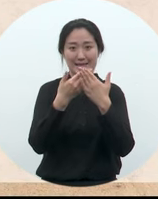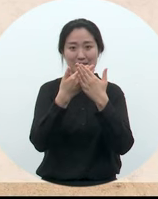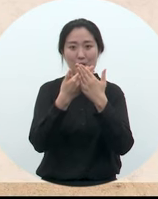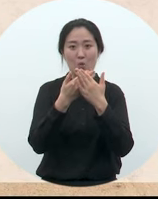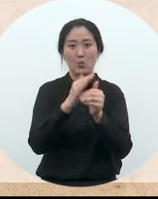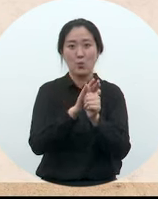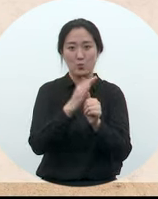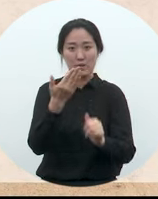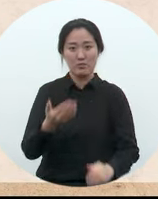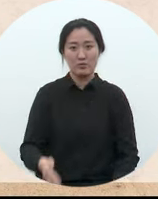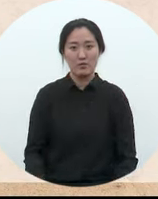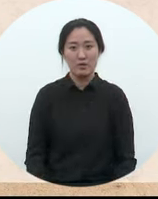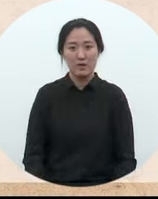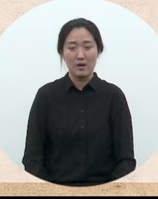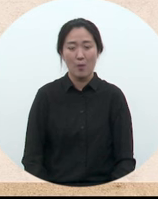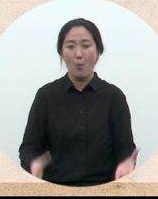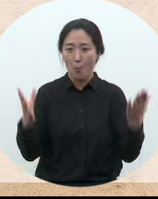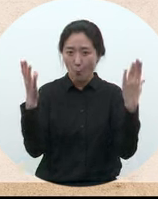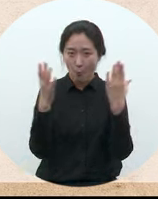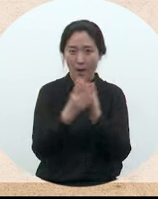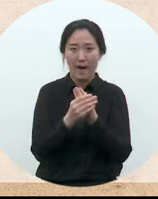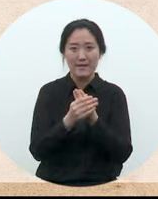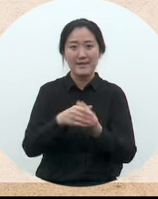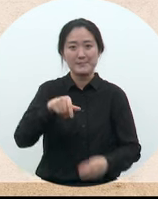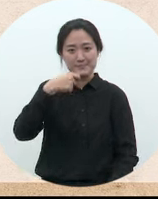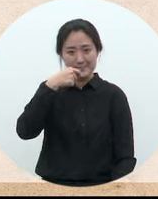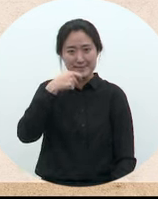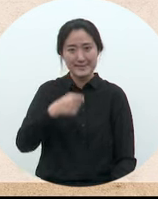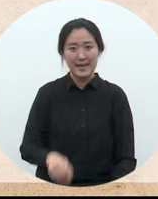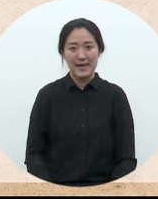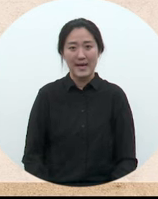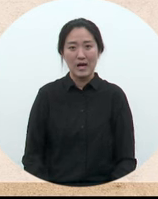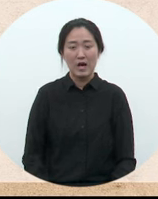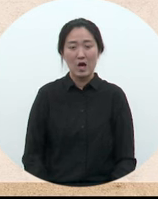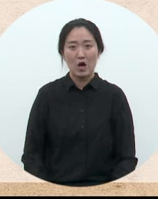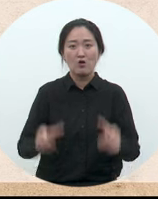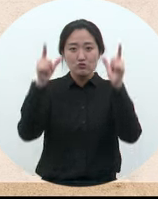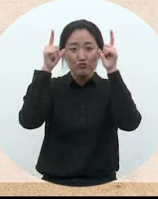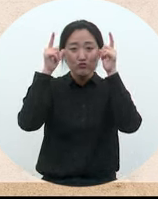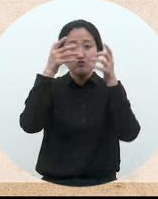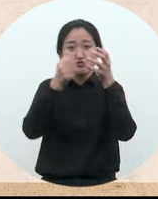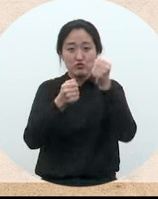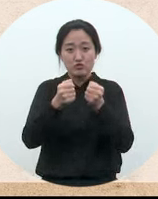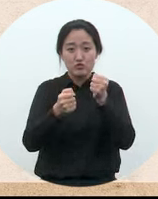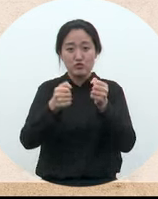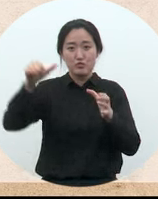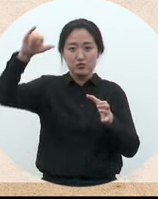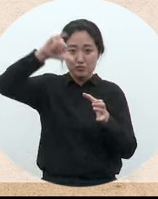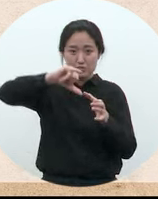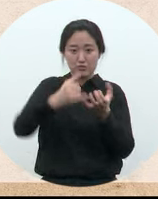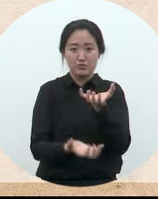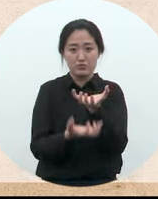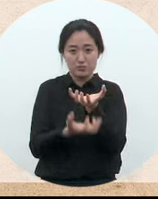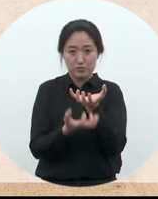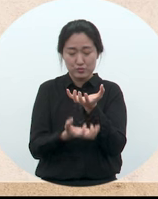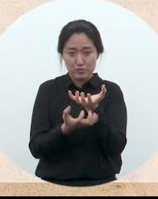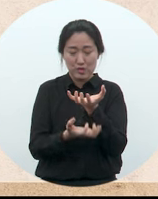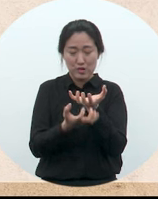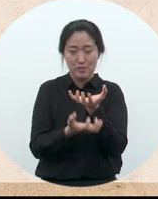되는데 우유를 완벽한 식품이다 이렇게 얘기를 합니다. 우유로 만든 죽을 타락죽이라고 얘기를